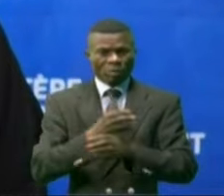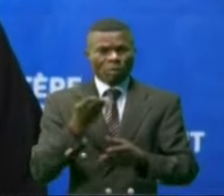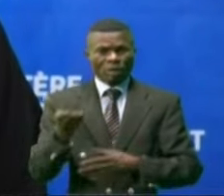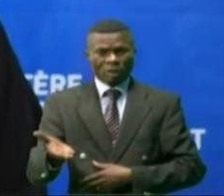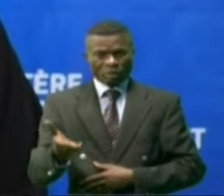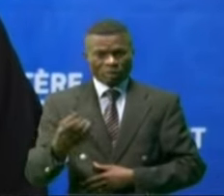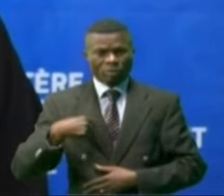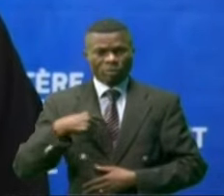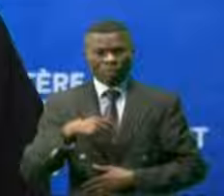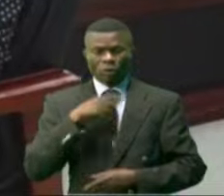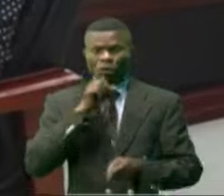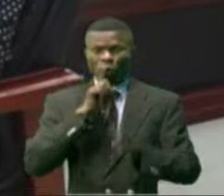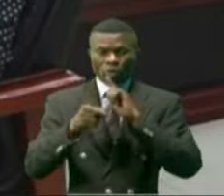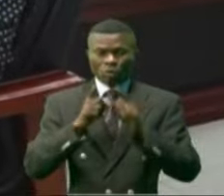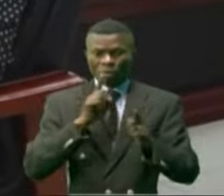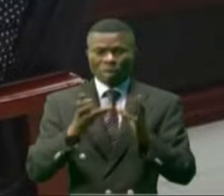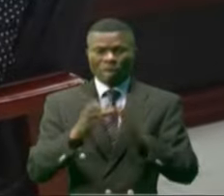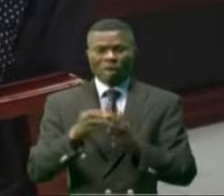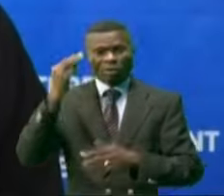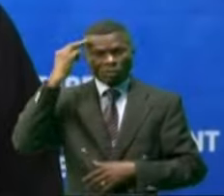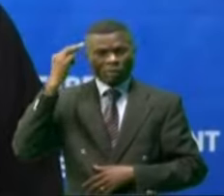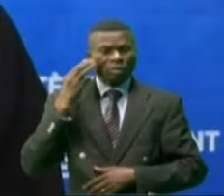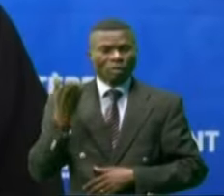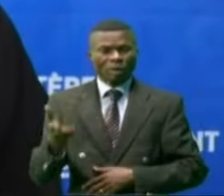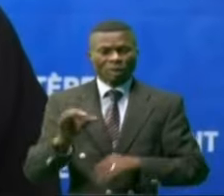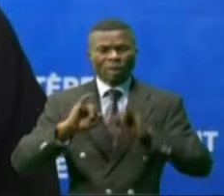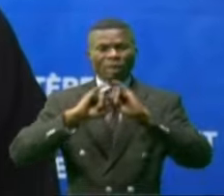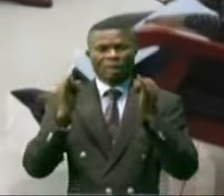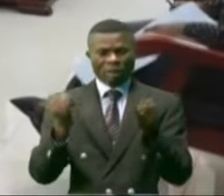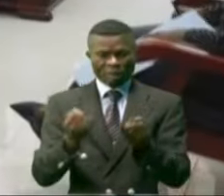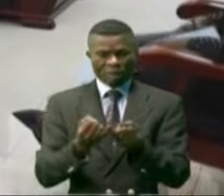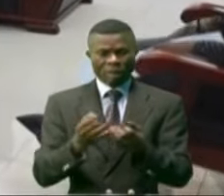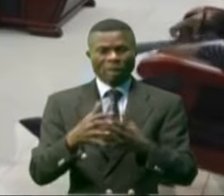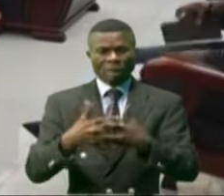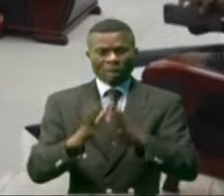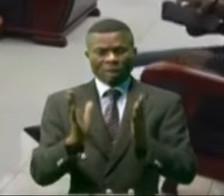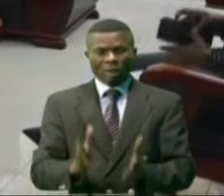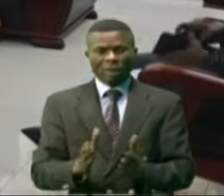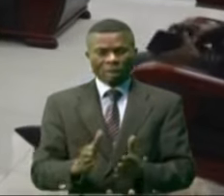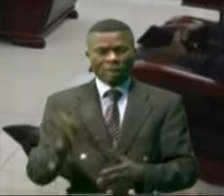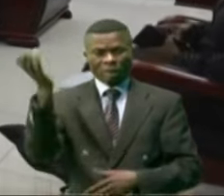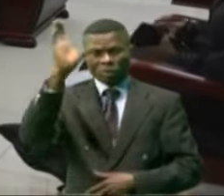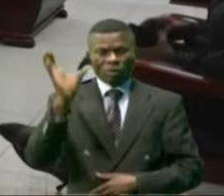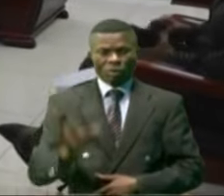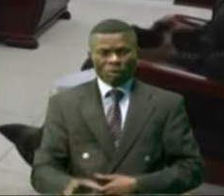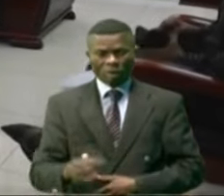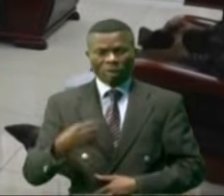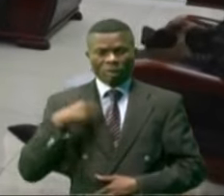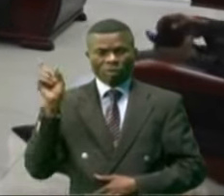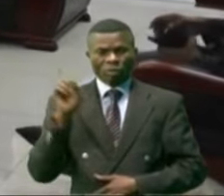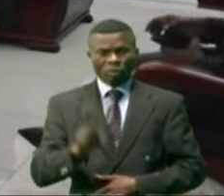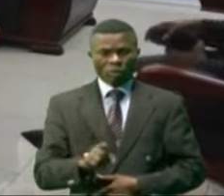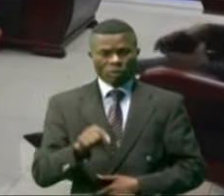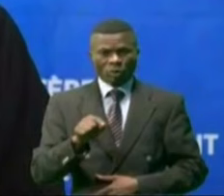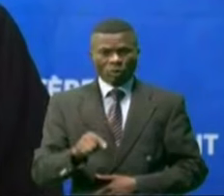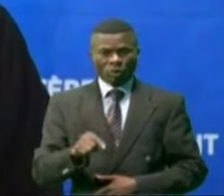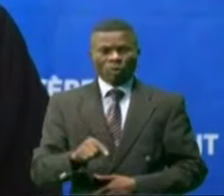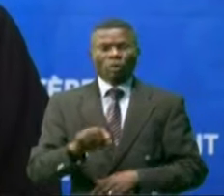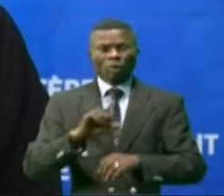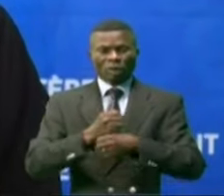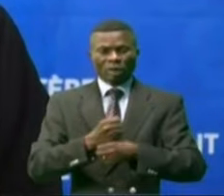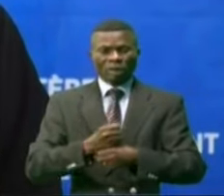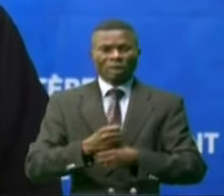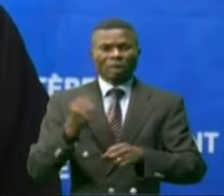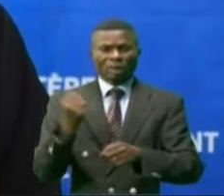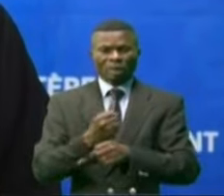et nous avions parlé, échangé par rapport à l'entrepreneuriat au sein du Congo central, vu que je suis ministre moi-même de l'entrepreneuriat. Nous